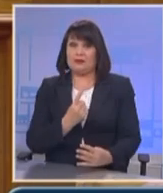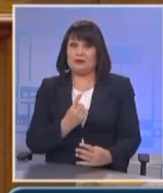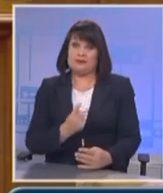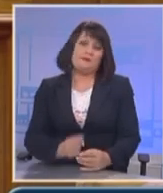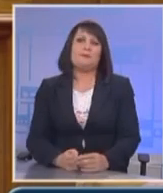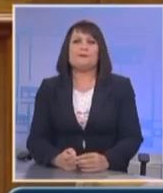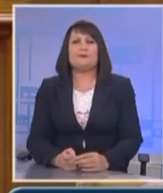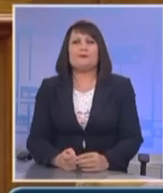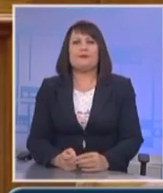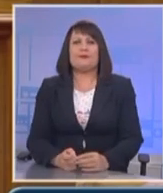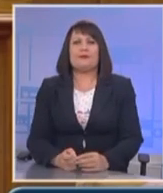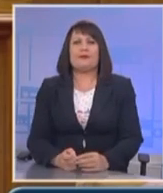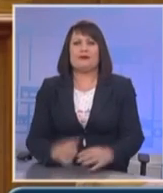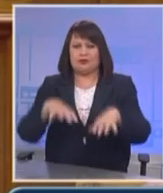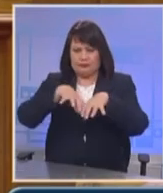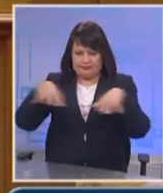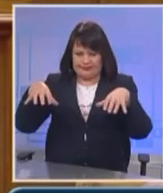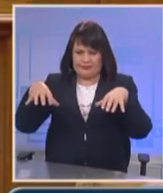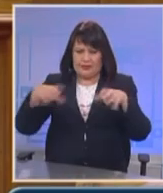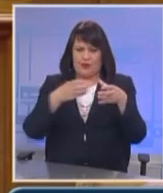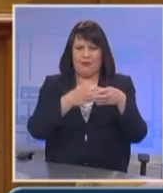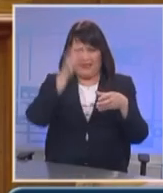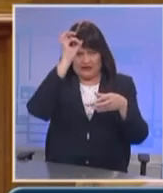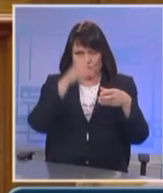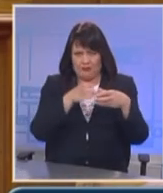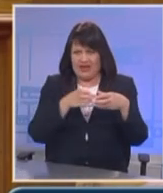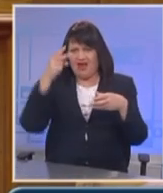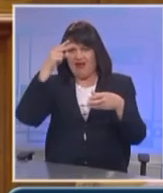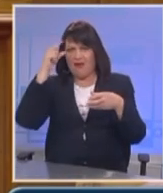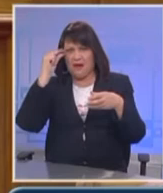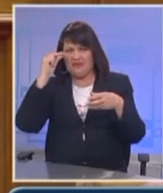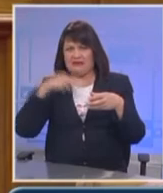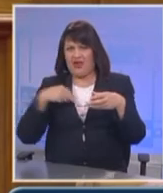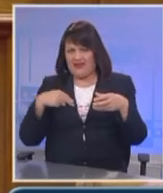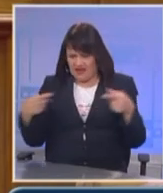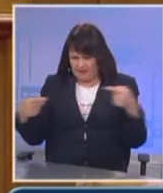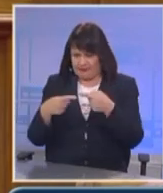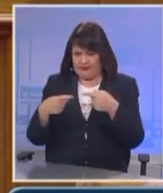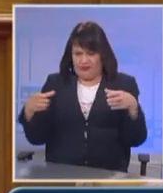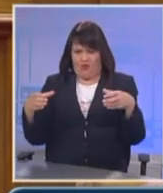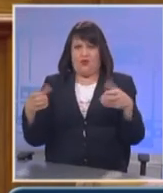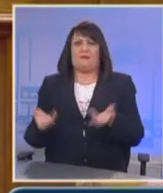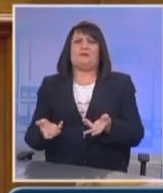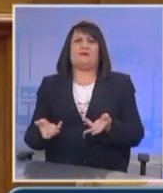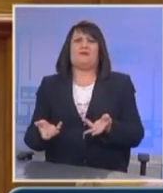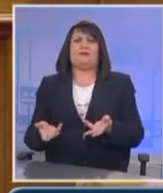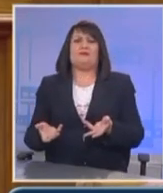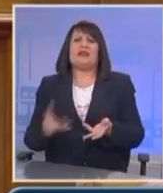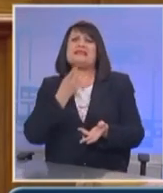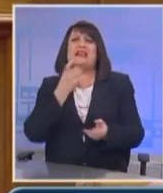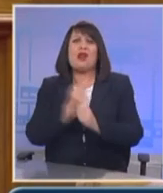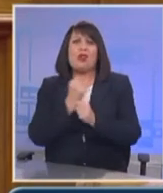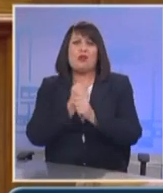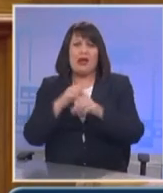Αυτοί οι διχασμοί έχουν ξεπεραστεί εδώ και πολλά χρόνια μετά από πάρα πολύ σκληρή δουλειά.